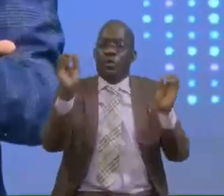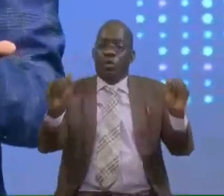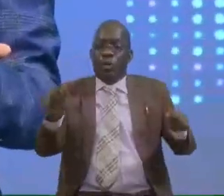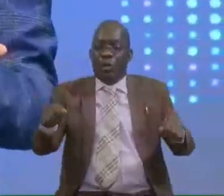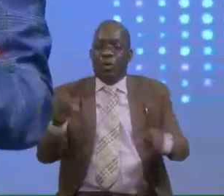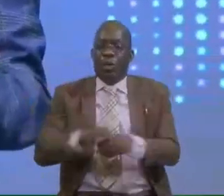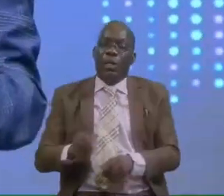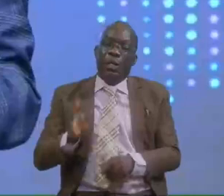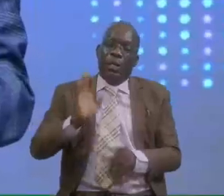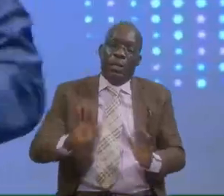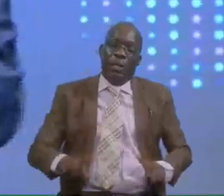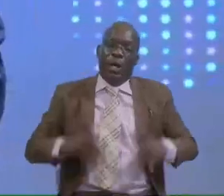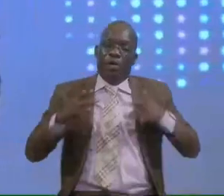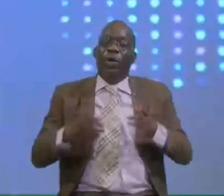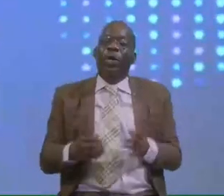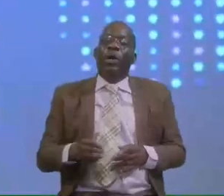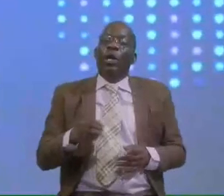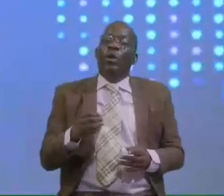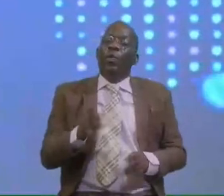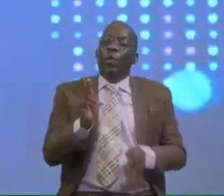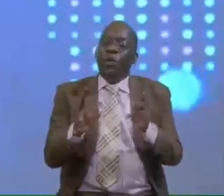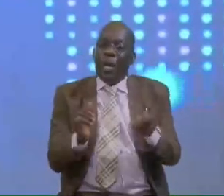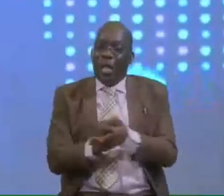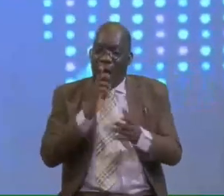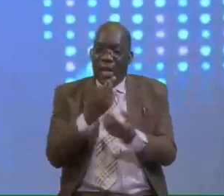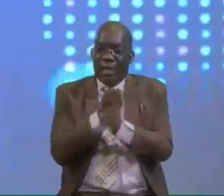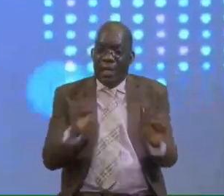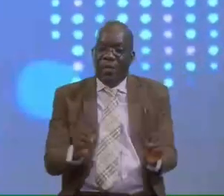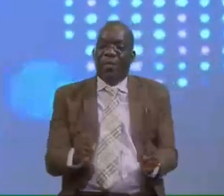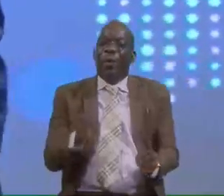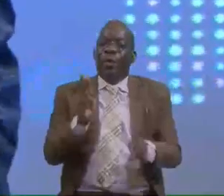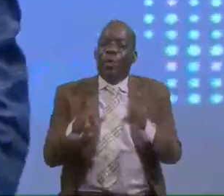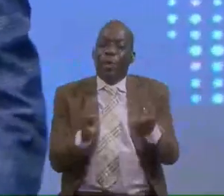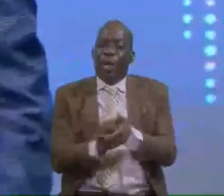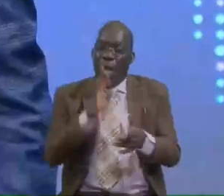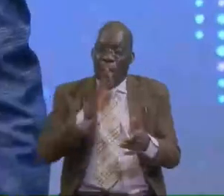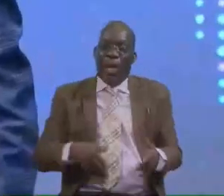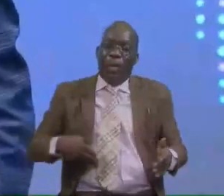ta vie. Même ceux qui sont sauvés, ceux qui sont nés de nouveau,